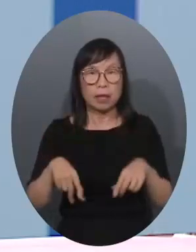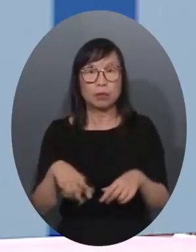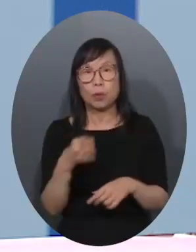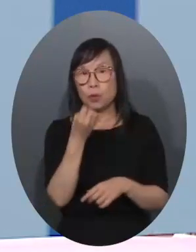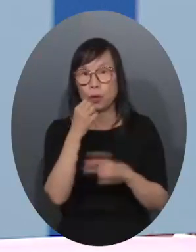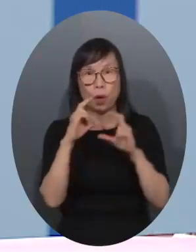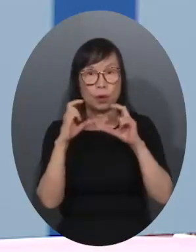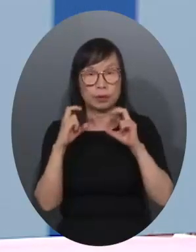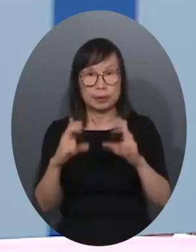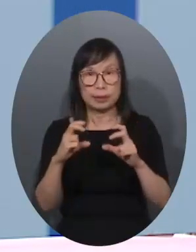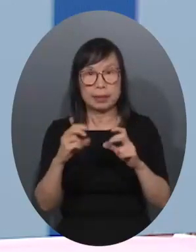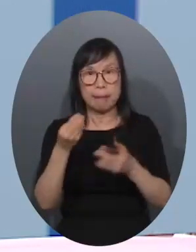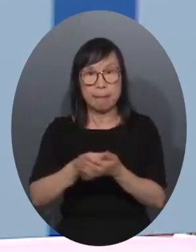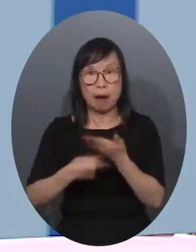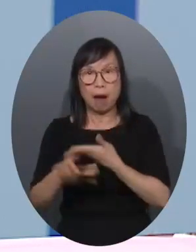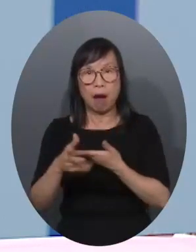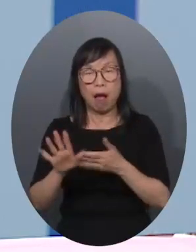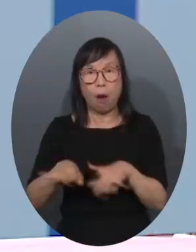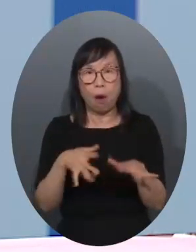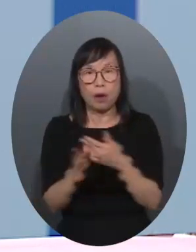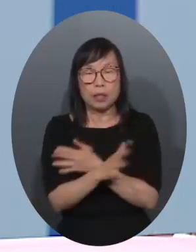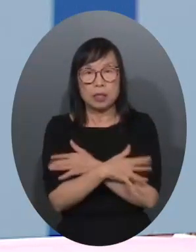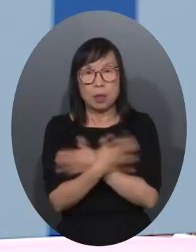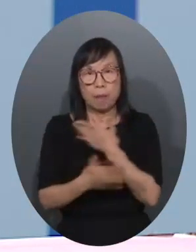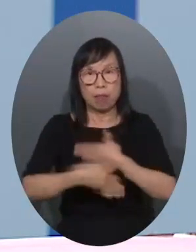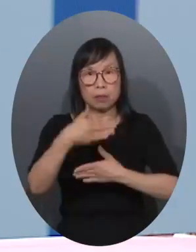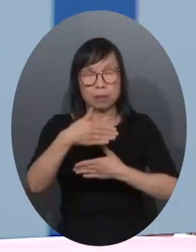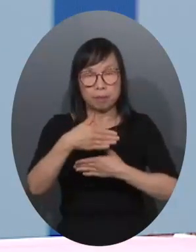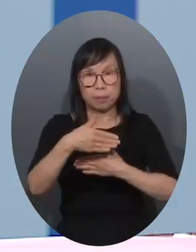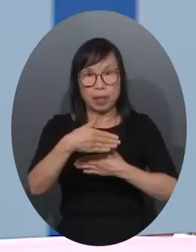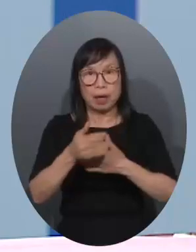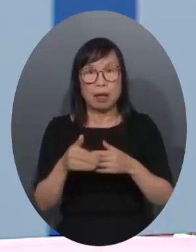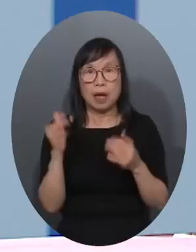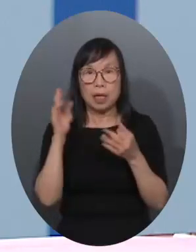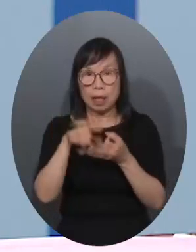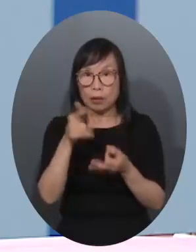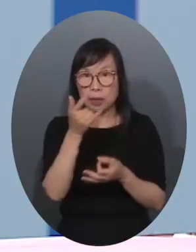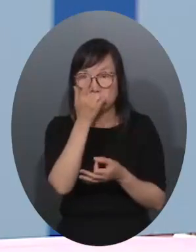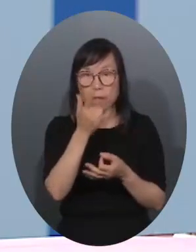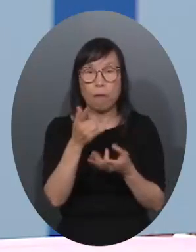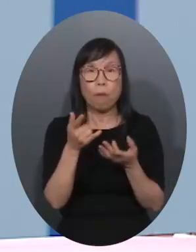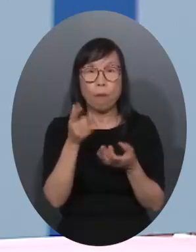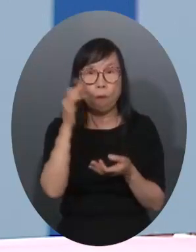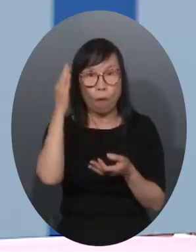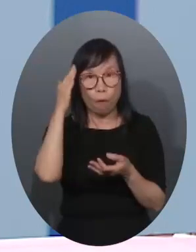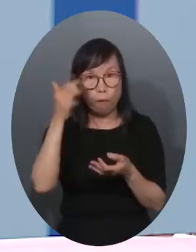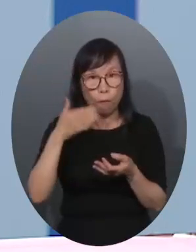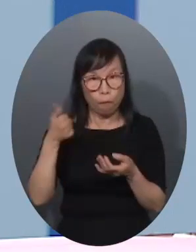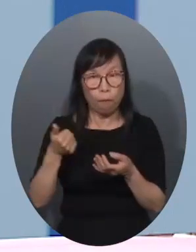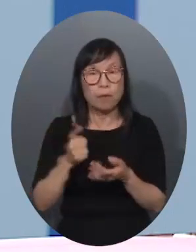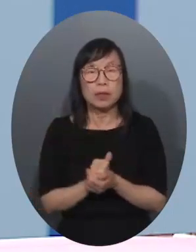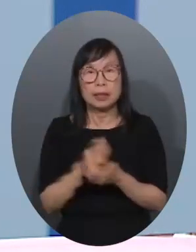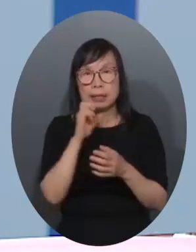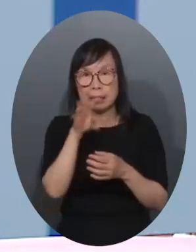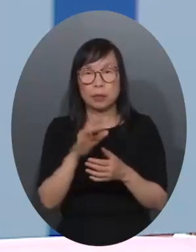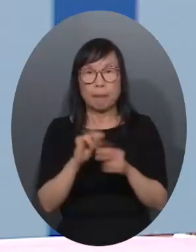鐵出售海之戀商場嘅物業同埋。購入德福同埋 Popcorn 2，佢希望就此提